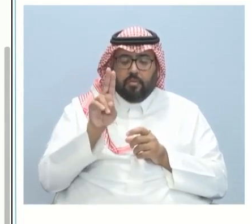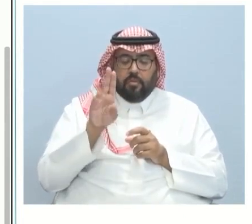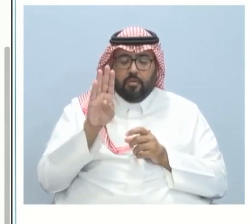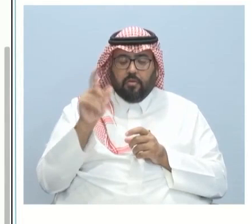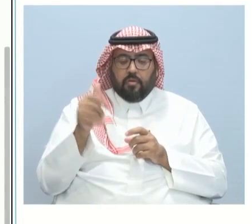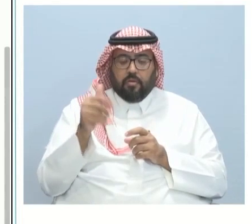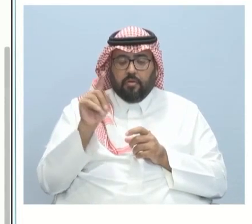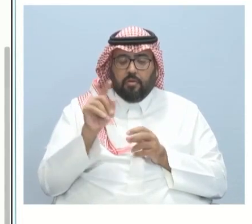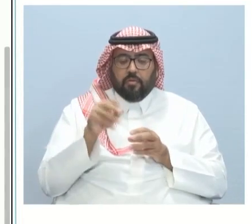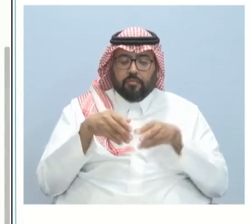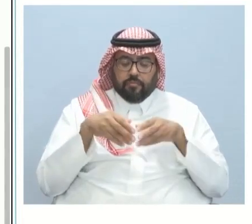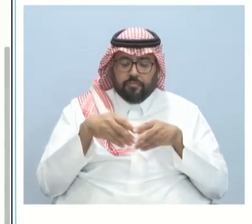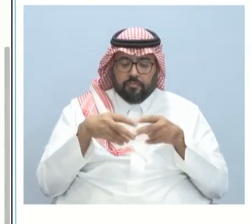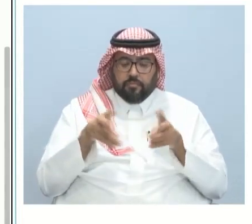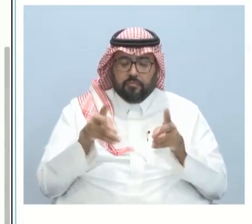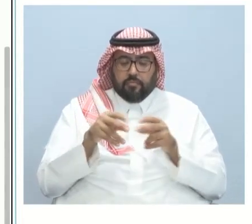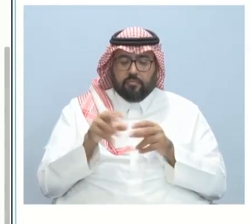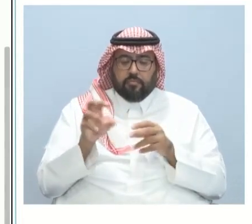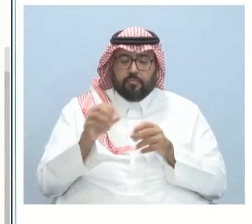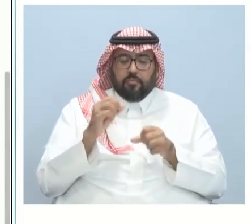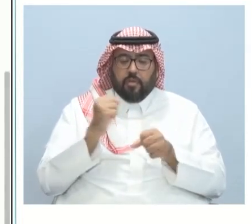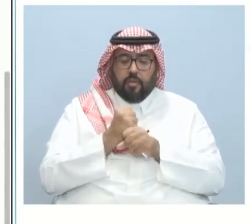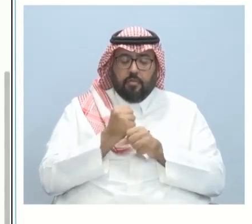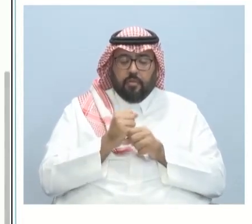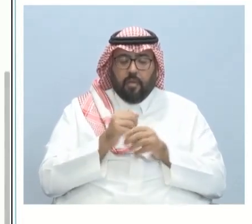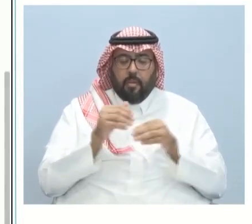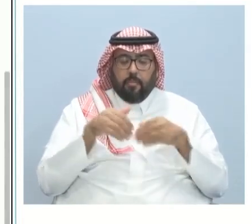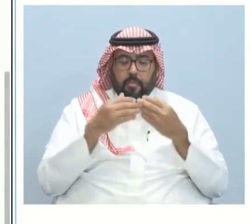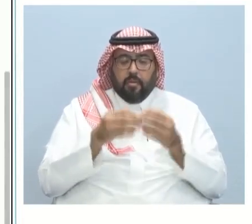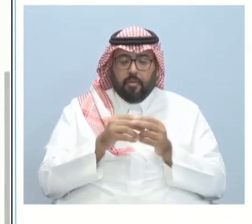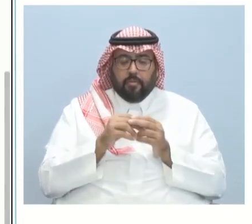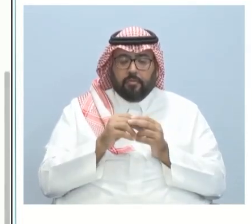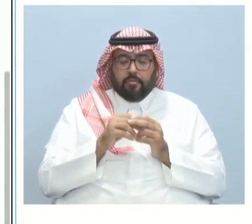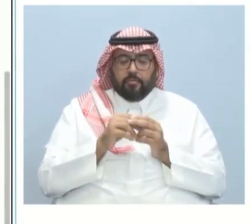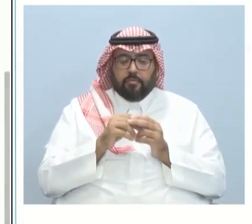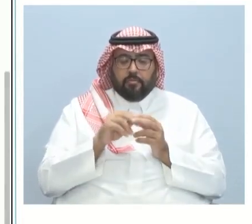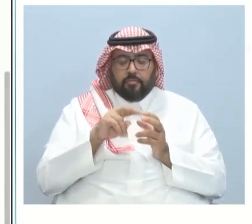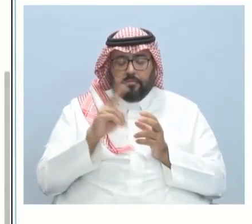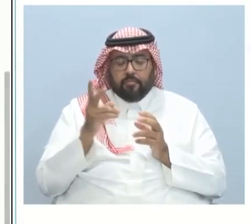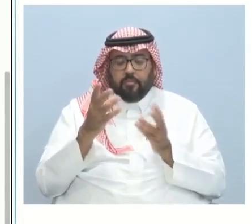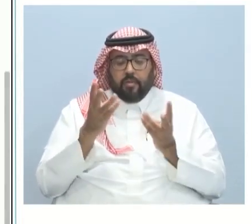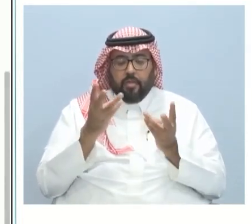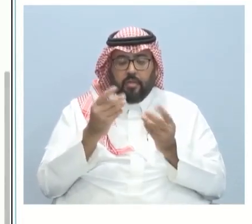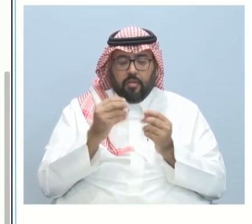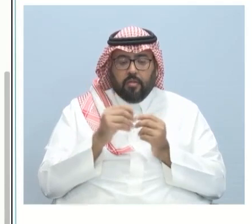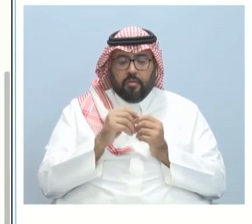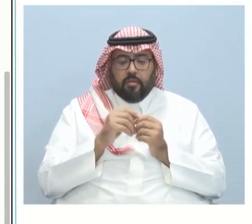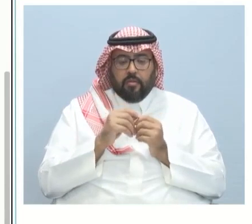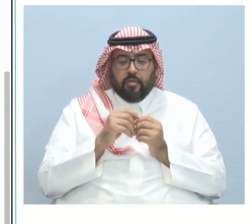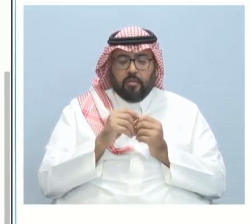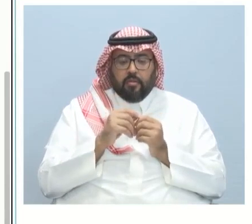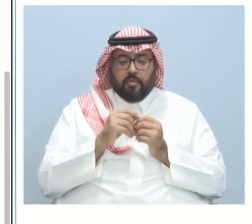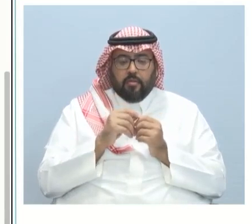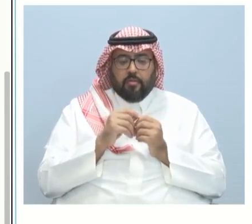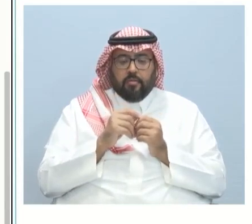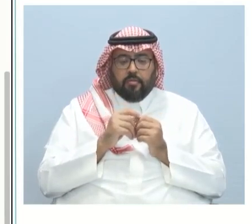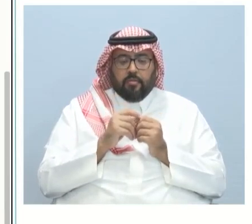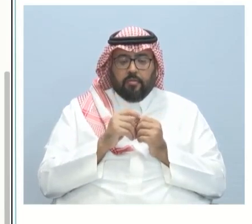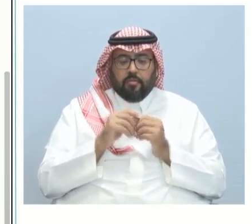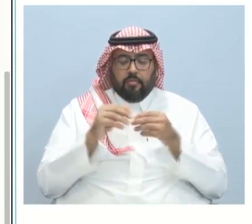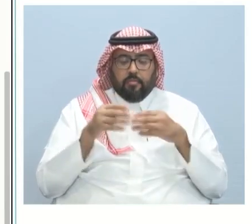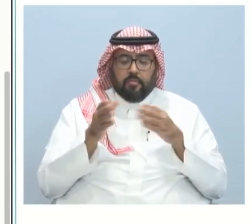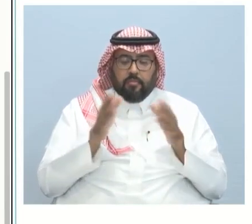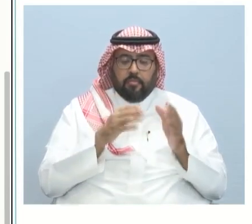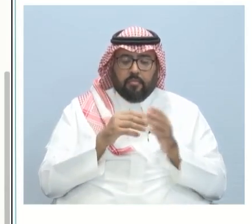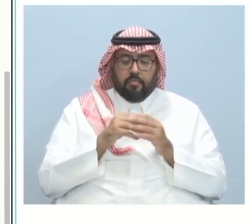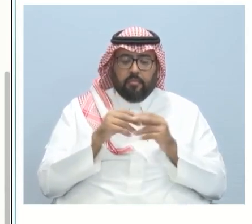وافلات في مساحه العمل بعد ذلك نقوم بتغيير العدد او نقوم بوضع العدد الى اربعه بعد ضغط